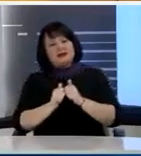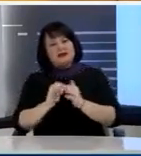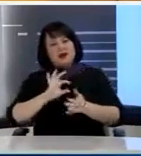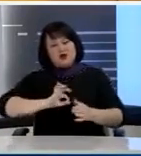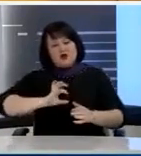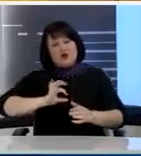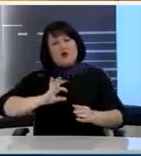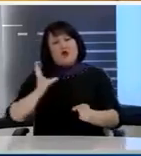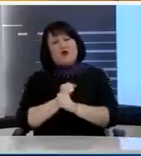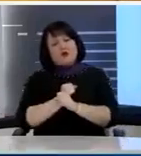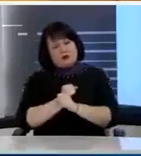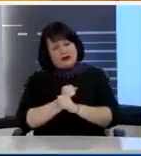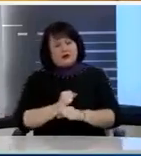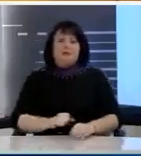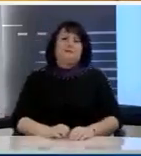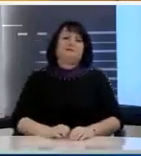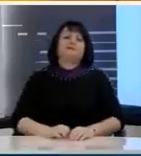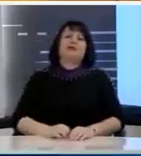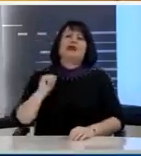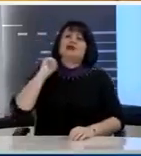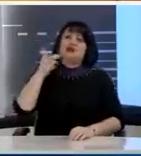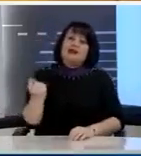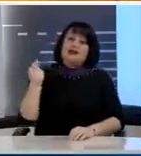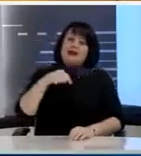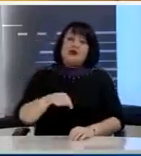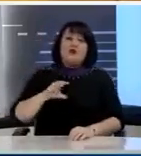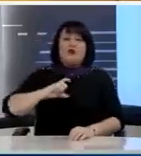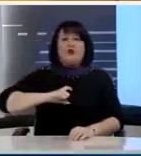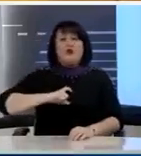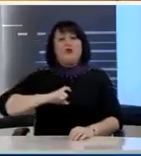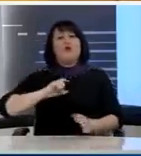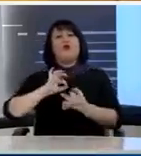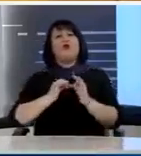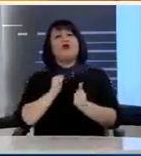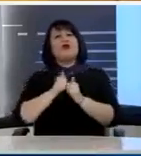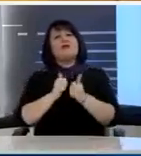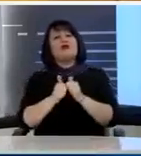ολυμπιονικών. Από το εξωτερικό έρχονταν ολυμπιονίκες να τους χειρουργήσω.